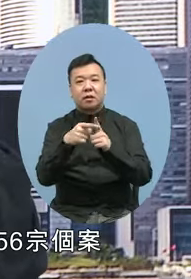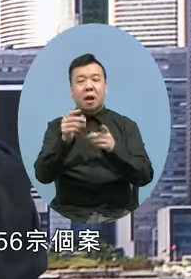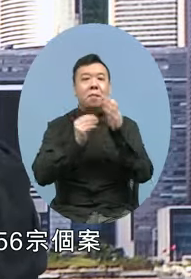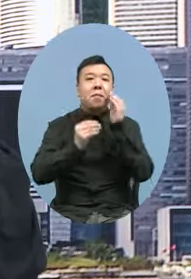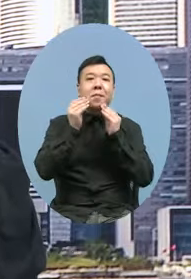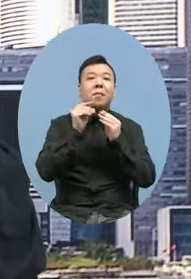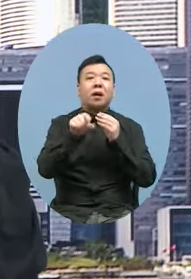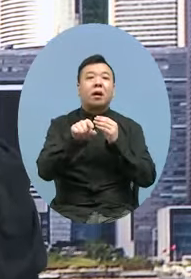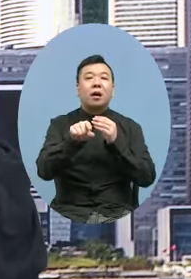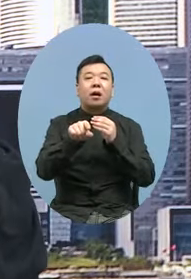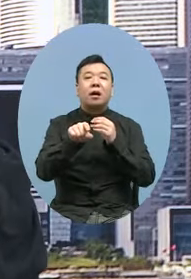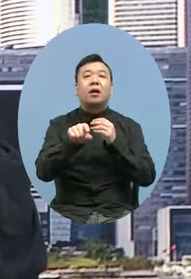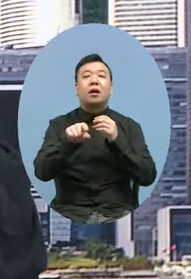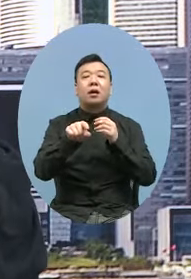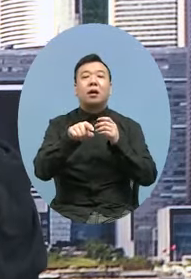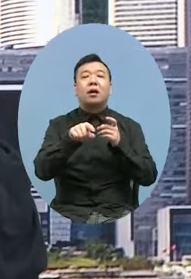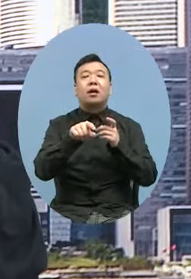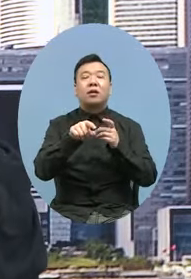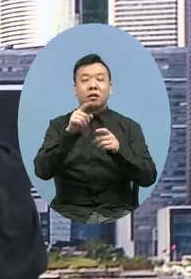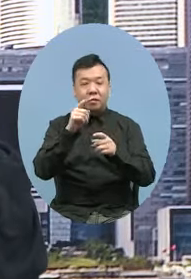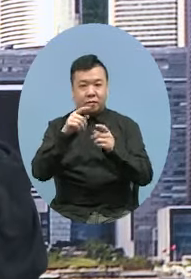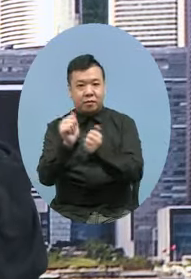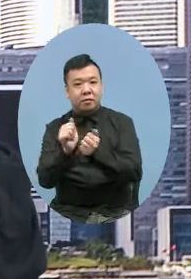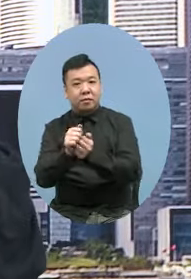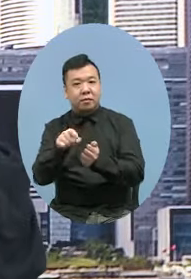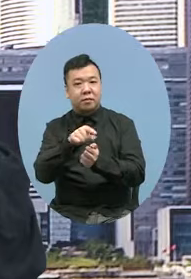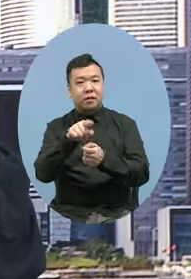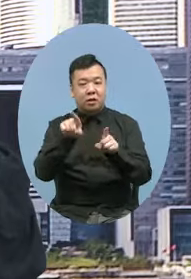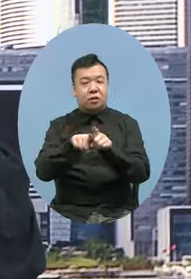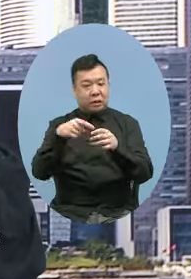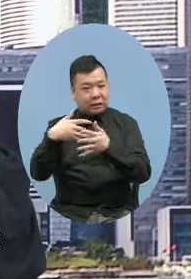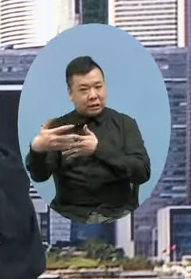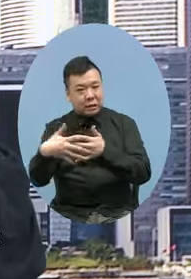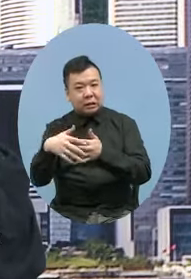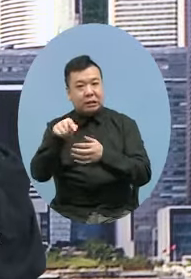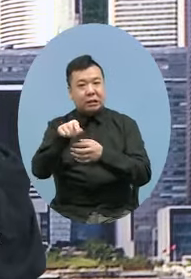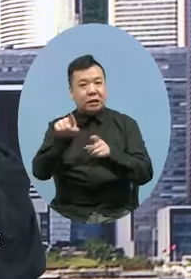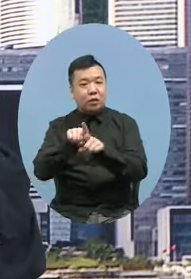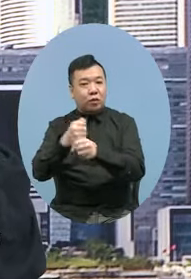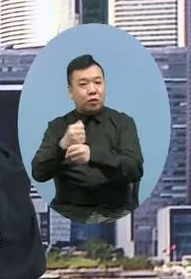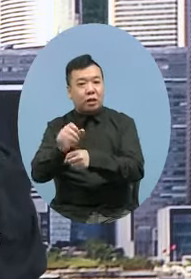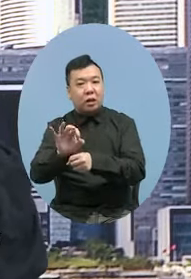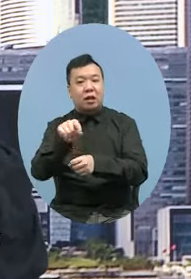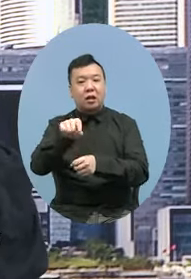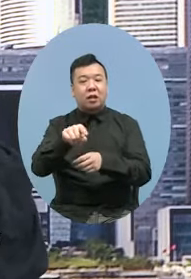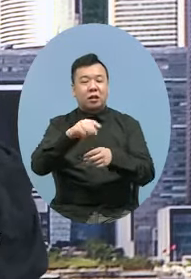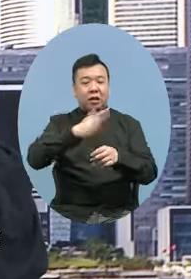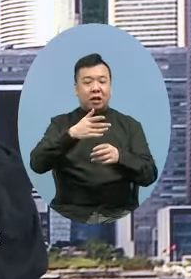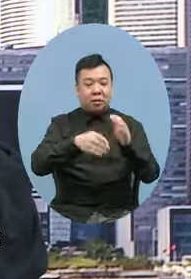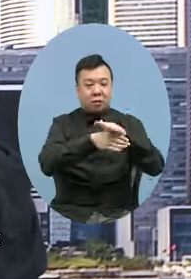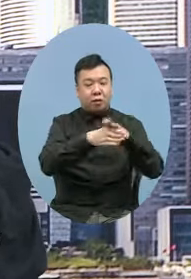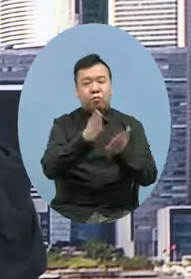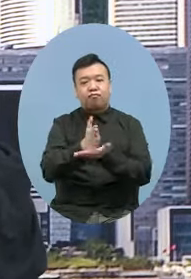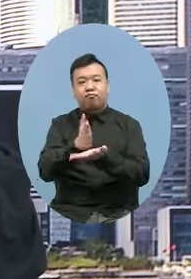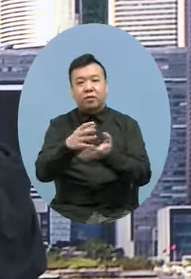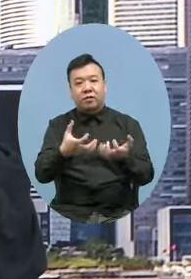美容嗰、那個。個案的一個、朋友啦，都是同事，不過就是大家 不是一間分店做嘢